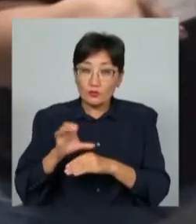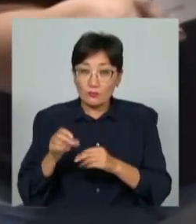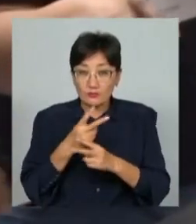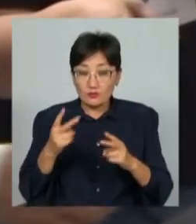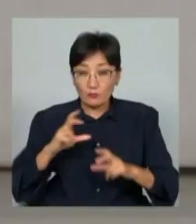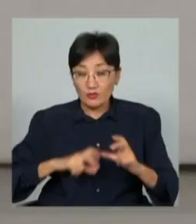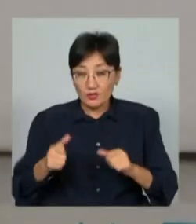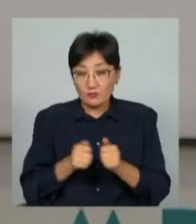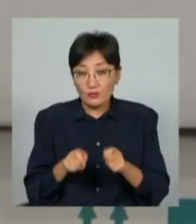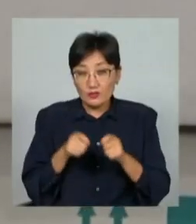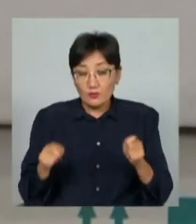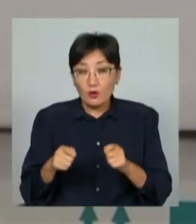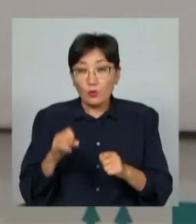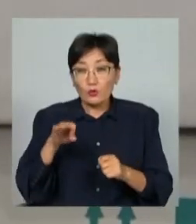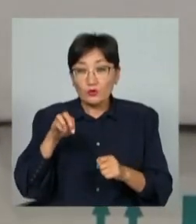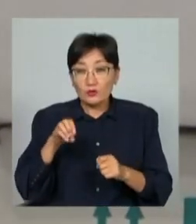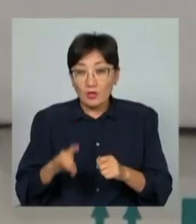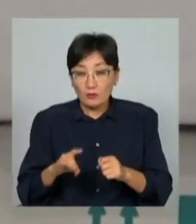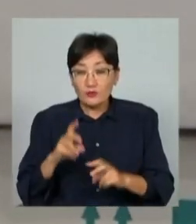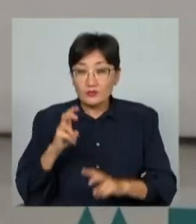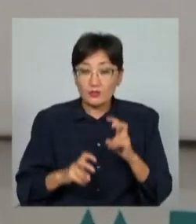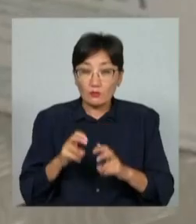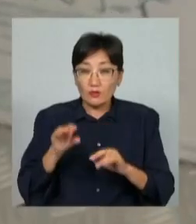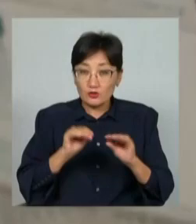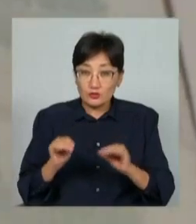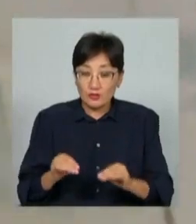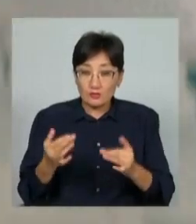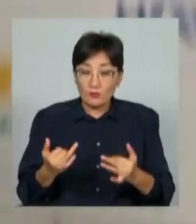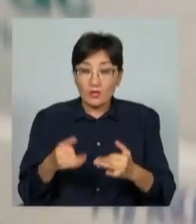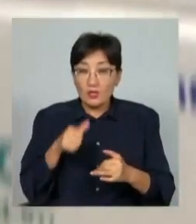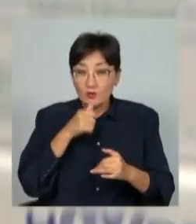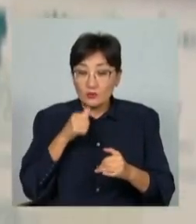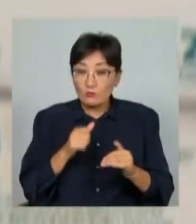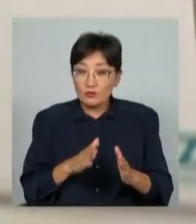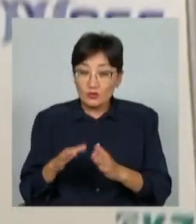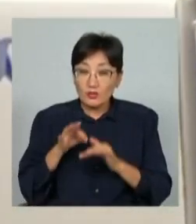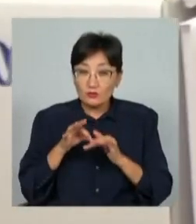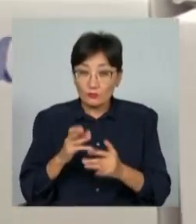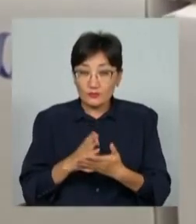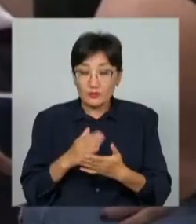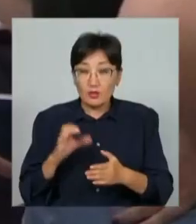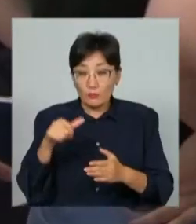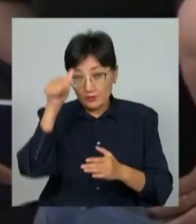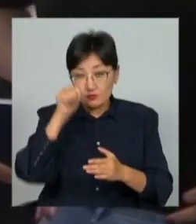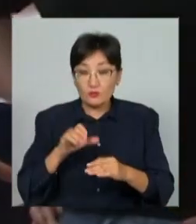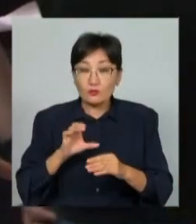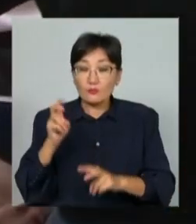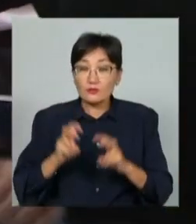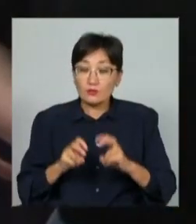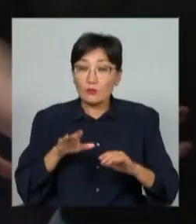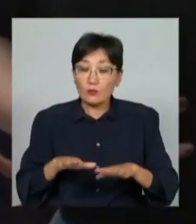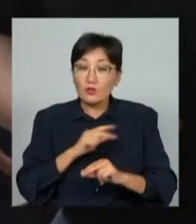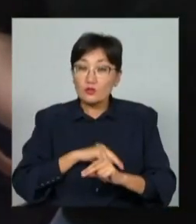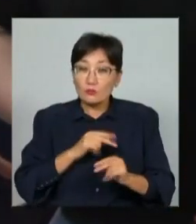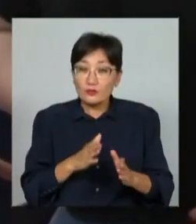Былтыр институт жанынан ашылған Отар биофарм зауытындағы құрал-жабдықтар әзірге сынақ жүйесінде тексеріліп жатыр. Қыркүйек айында өндіріс орны жұмыс